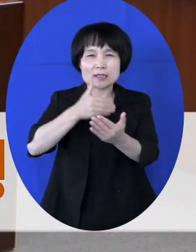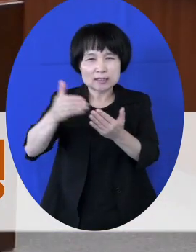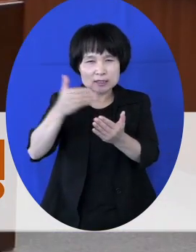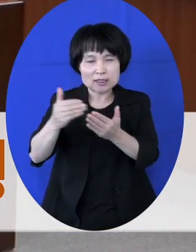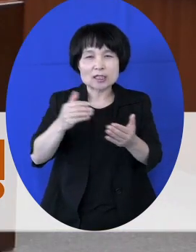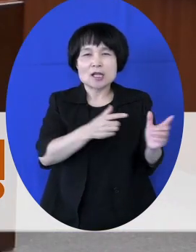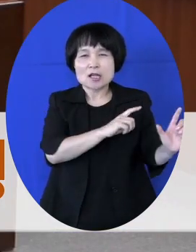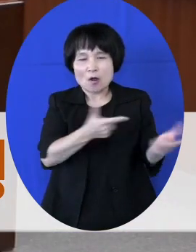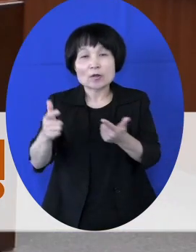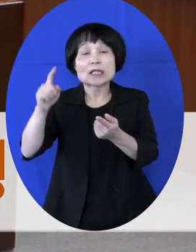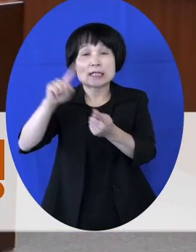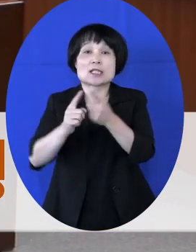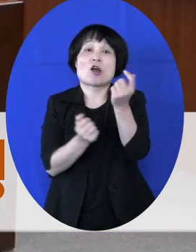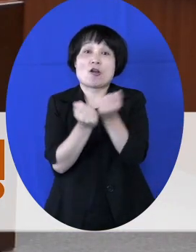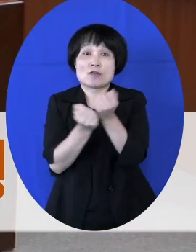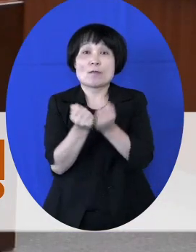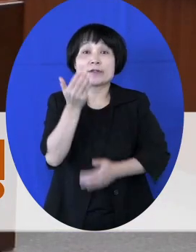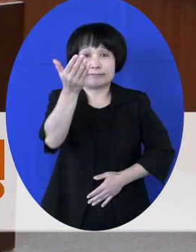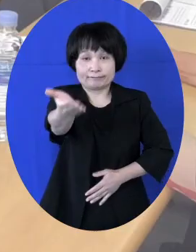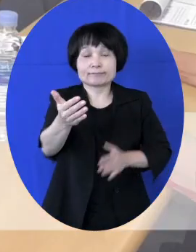진행에 박차를 가할 예정입니다.